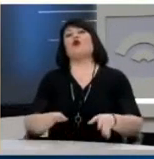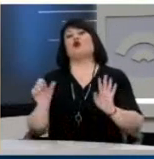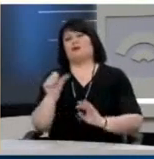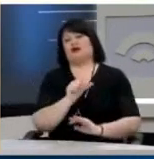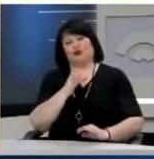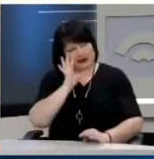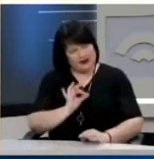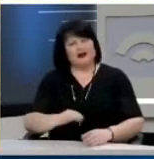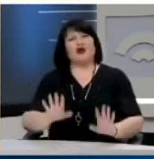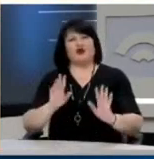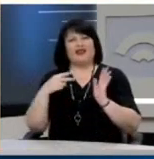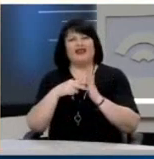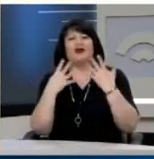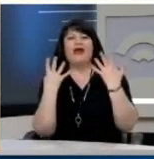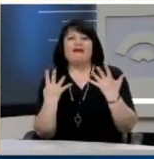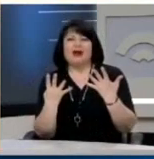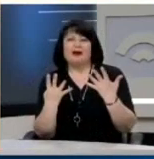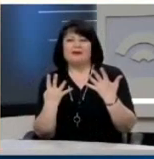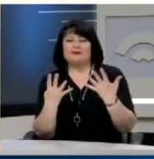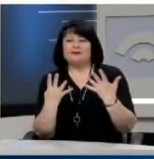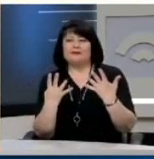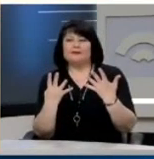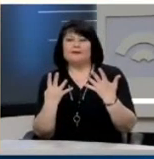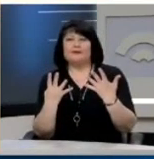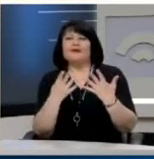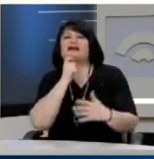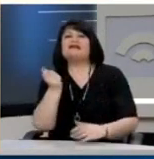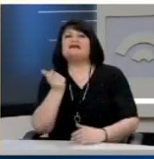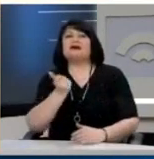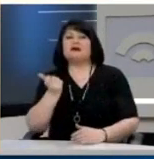γυρίσαμε, πράγματι. Το 2009